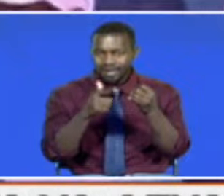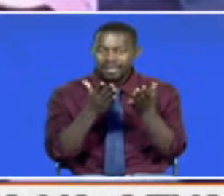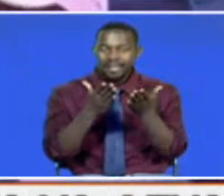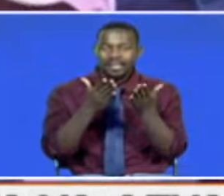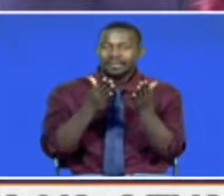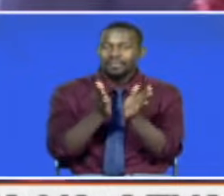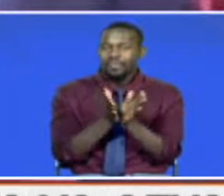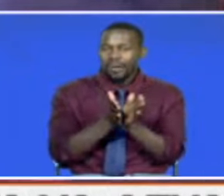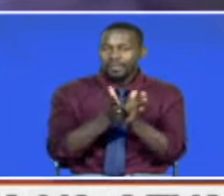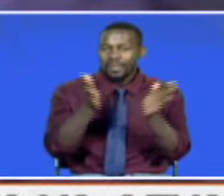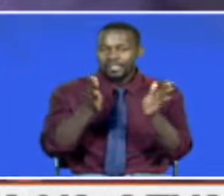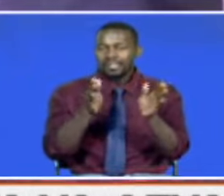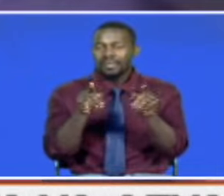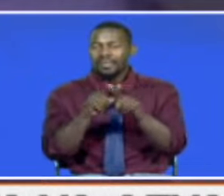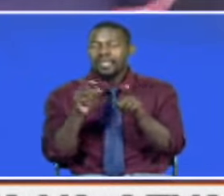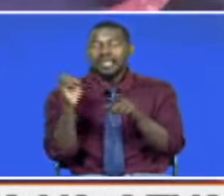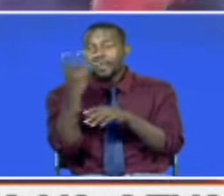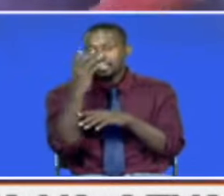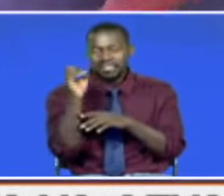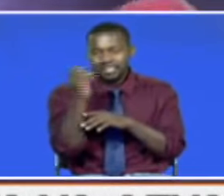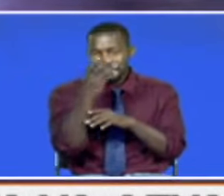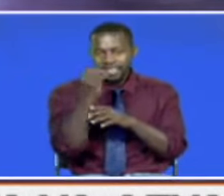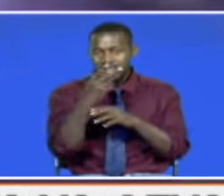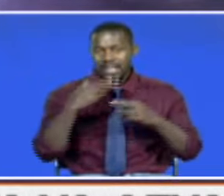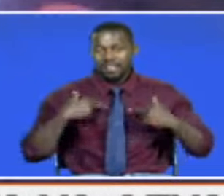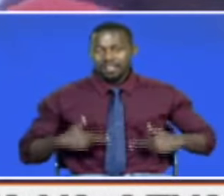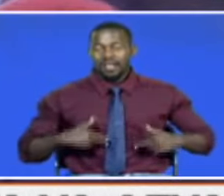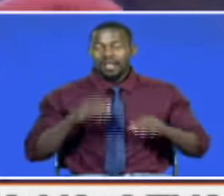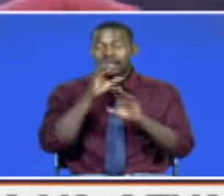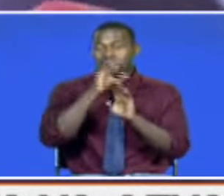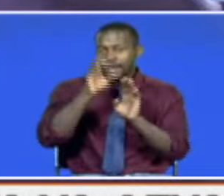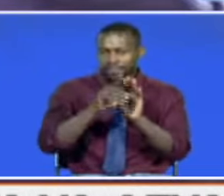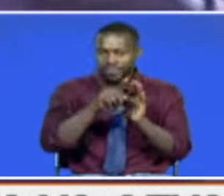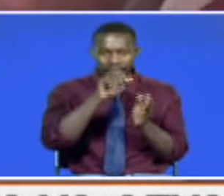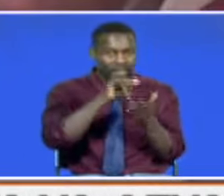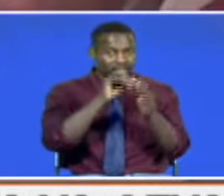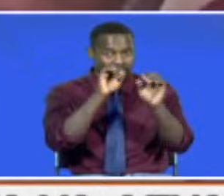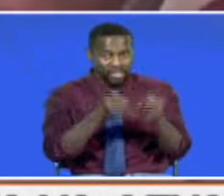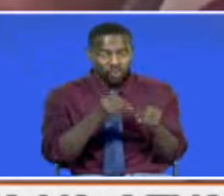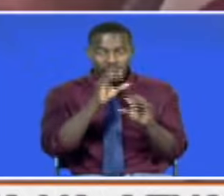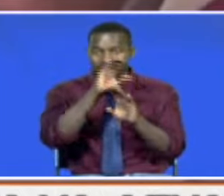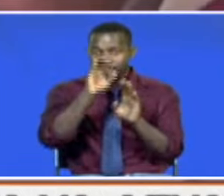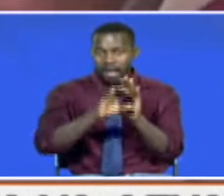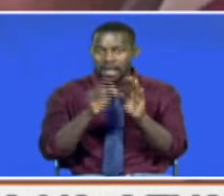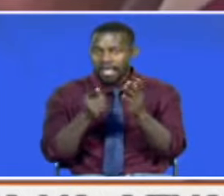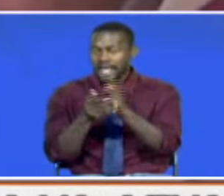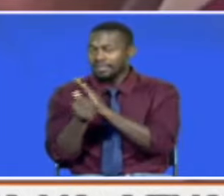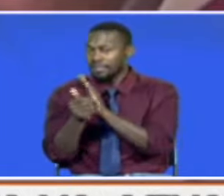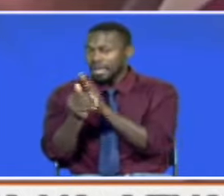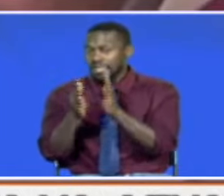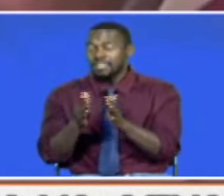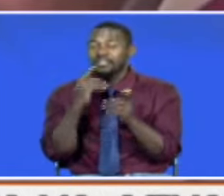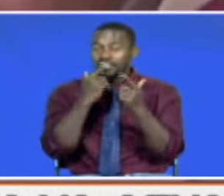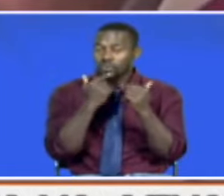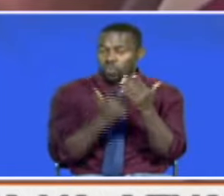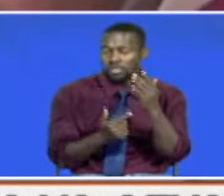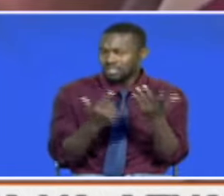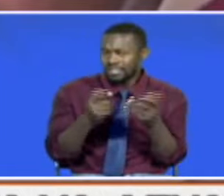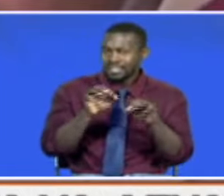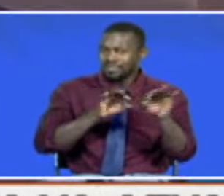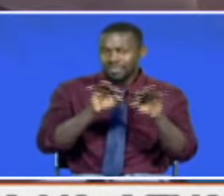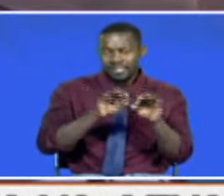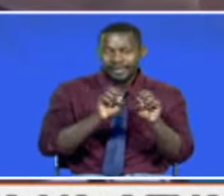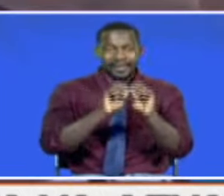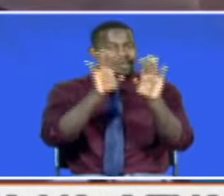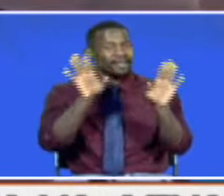ile ya dharura. Japo utata umezingira mfumo huu mpya, wadadisi wanasema huenda maelezo ya kina